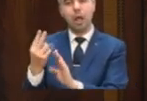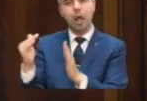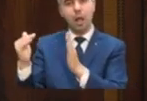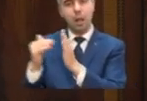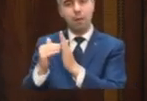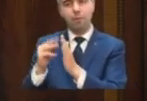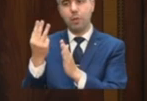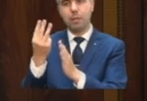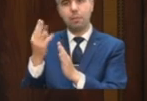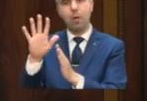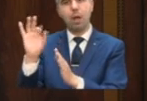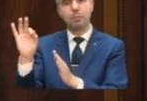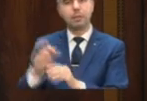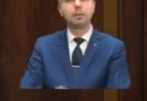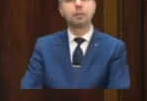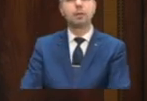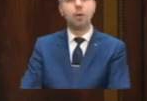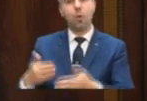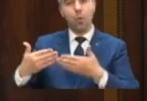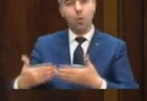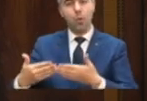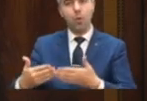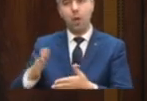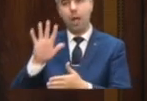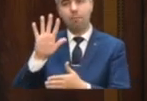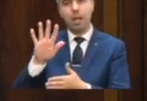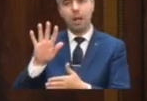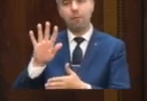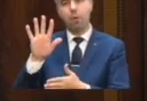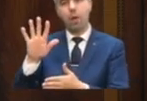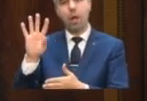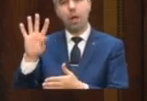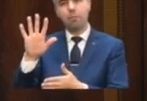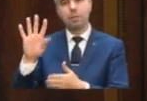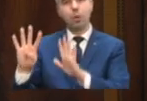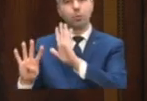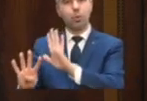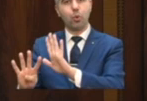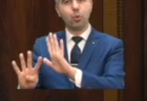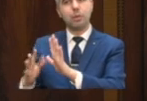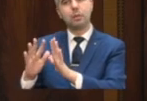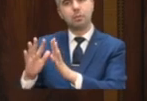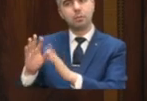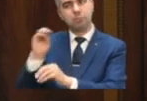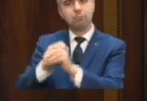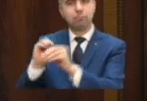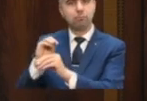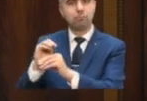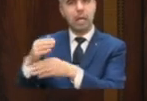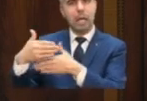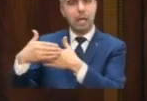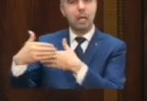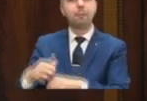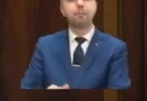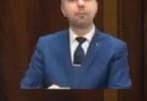28,053 وحدة، وكتوجد اليوم 5509 وحدة في طور الإنجاز. وهذا الشيء طبيعة الحال حسن